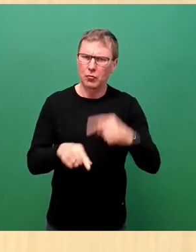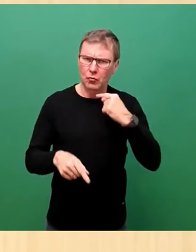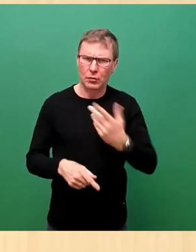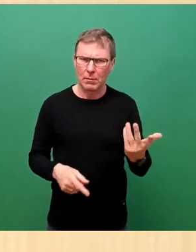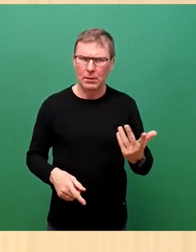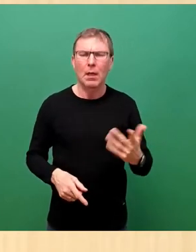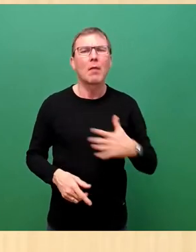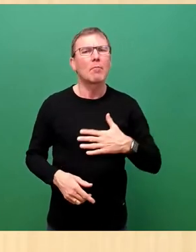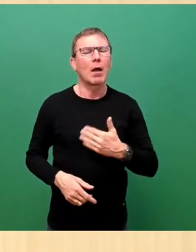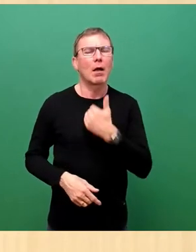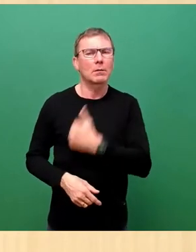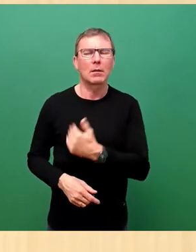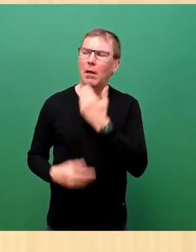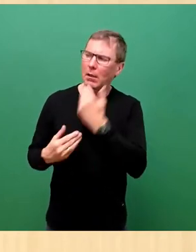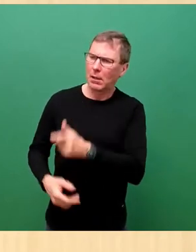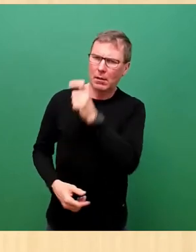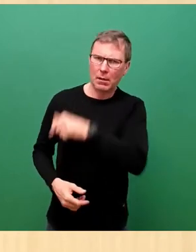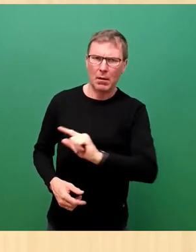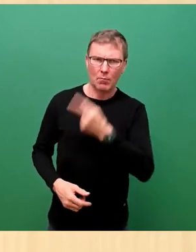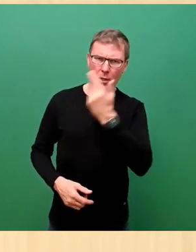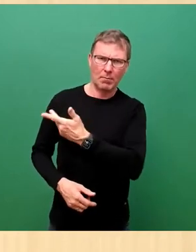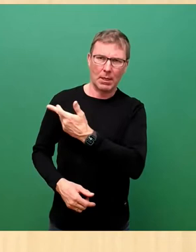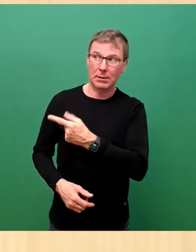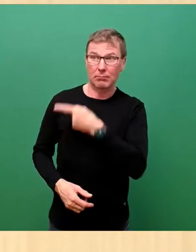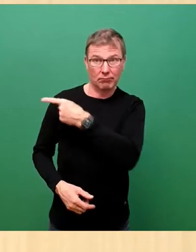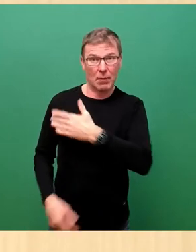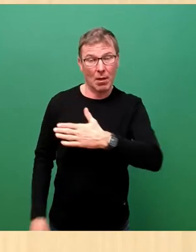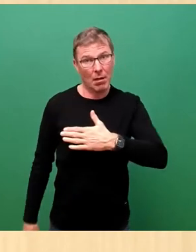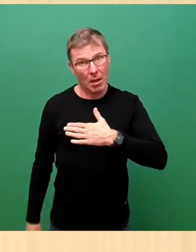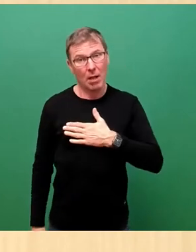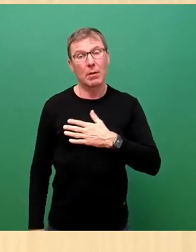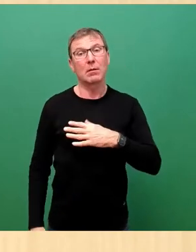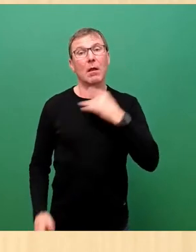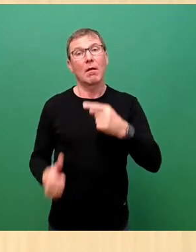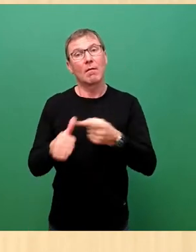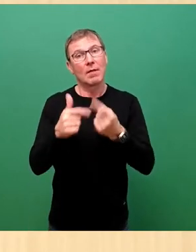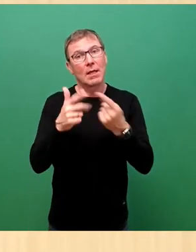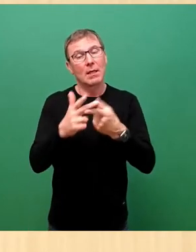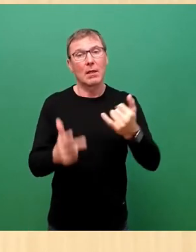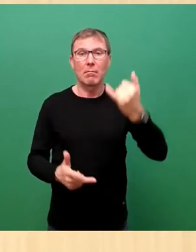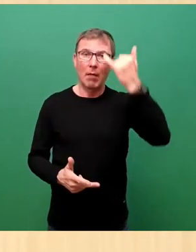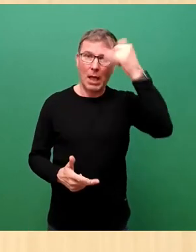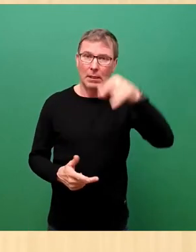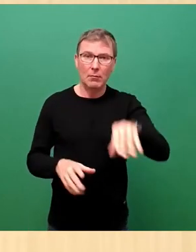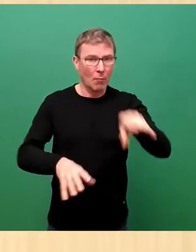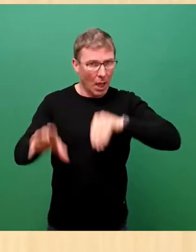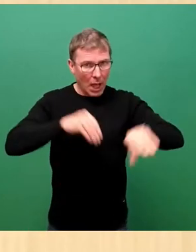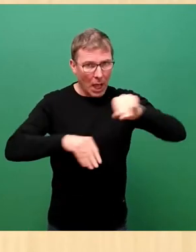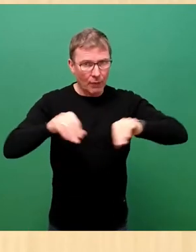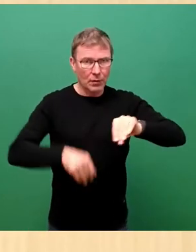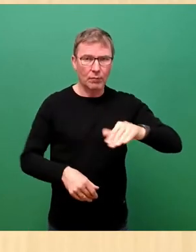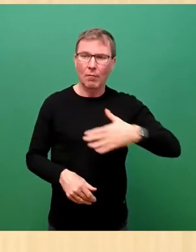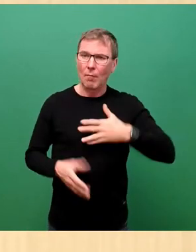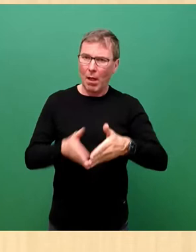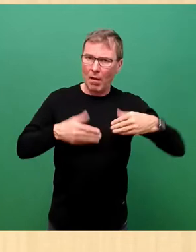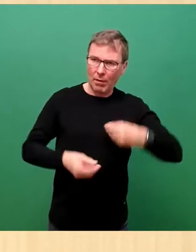den Oberbürgermeister, Herr Hilbert, Sie haben viele Anregungen aufgegriffen, auch von meiner Fraktion,